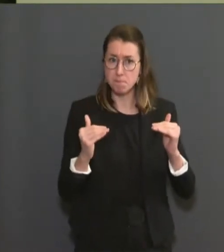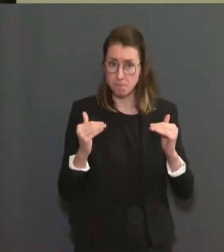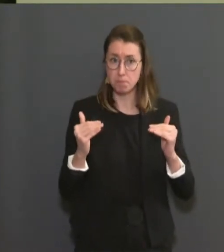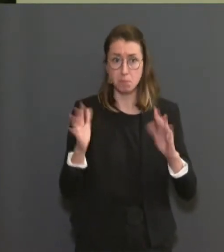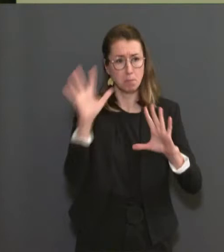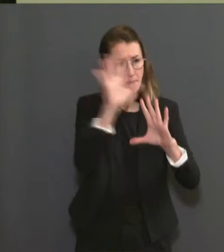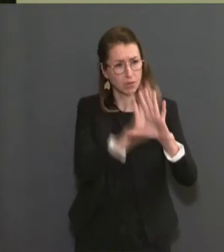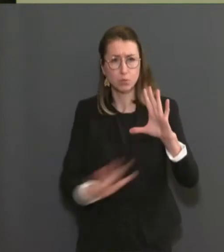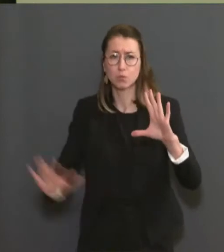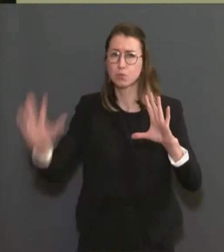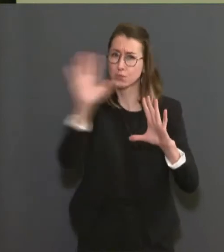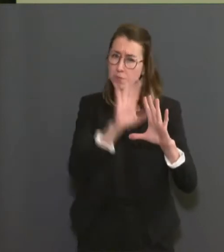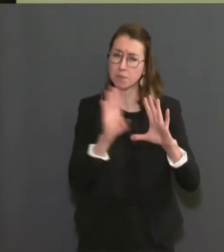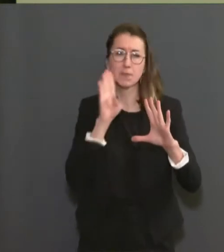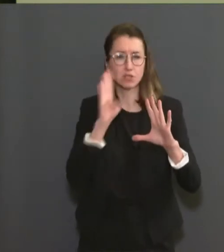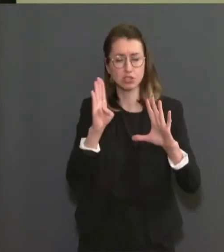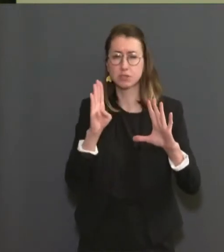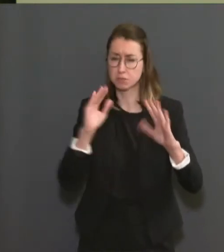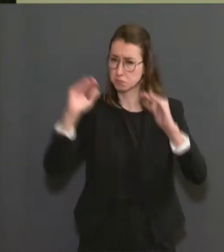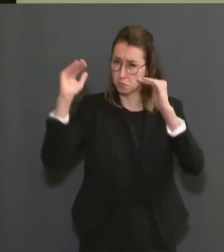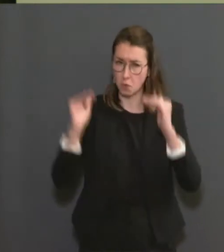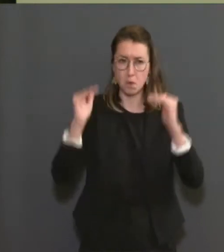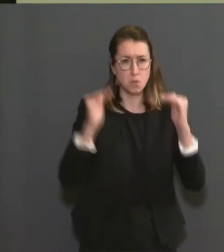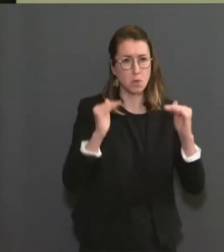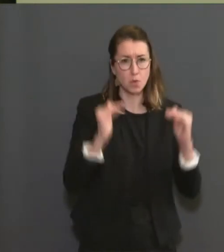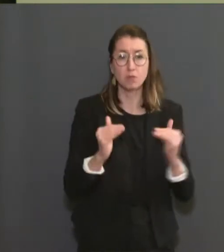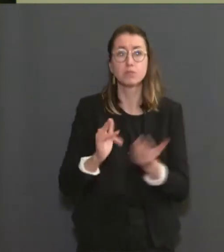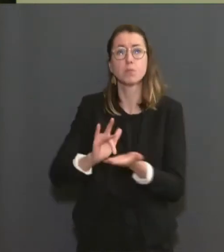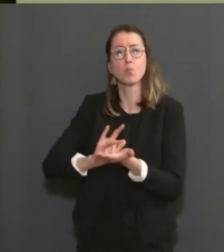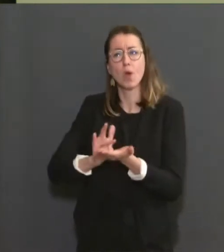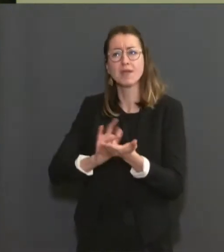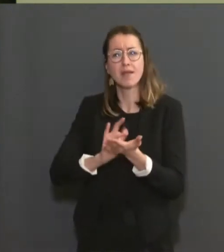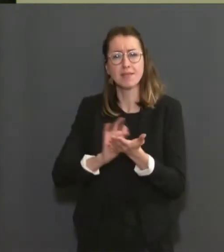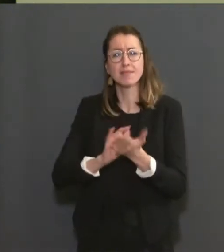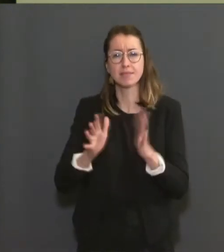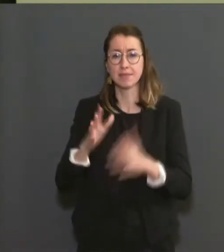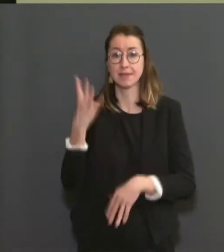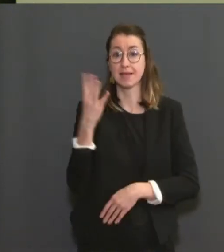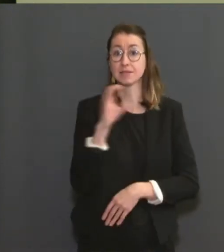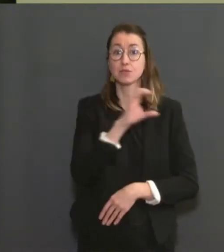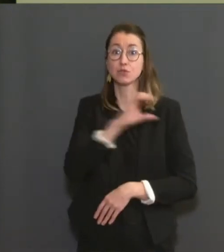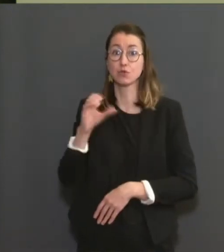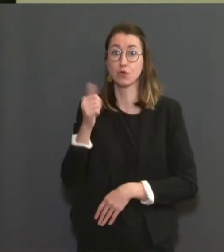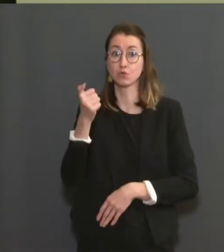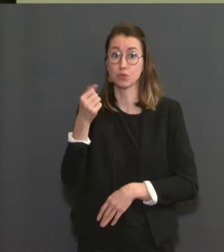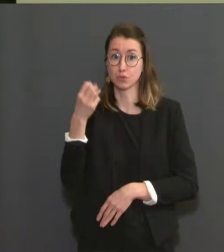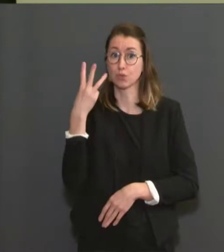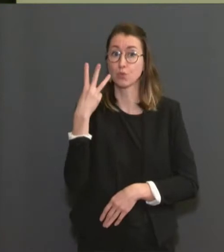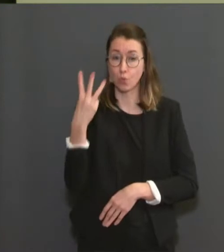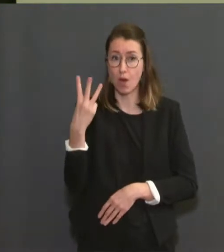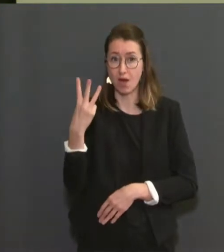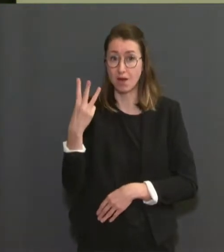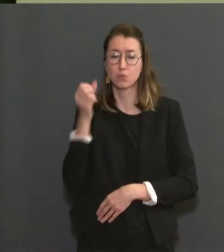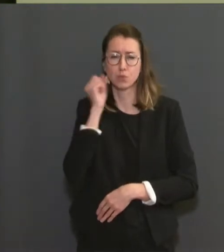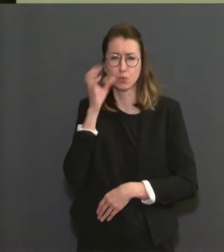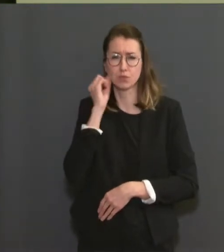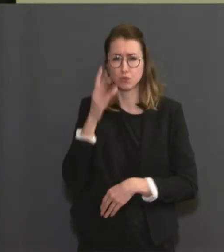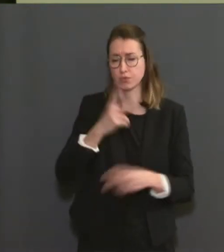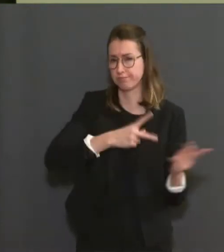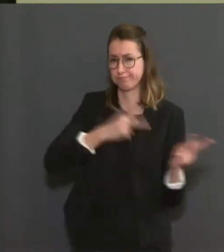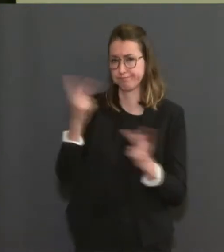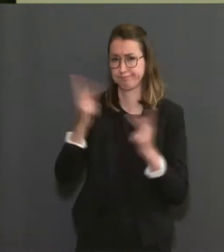provinces actuellement. En moyenne, nous avons 463 nouvelles admissions par jour, c'est une diminution